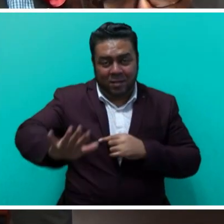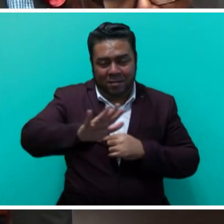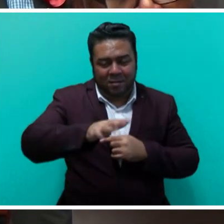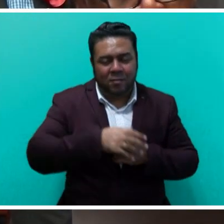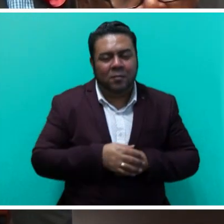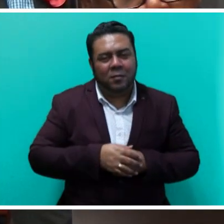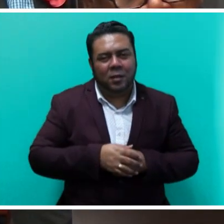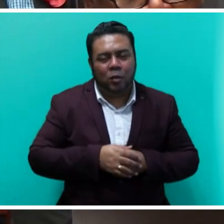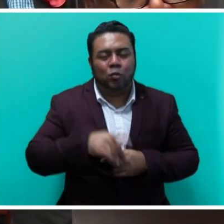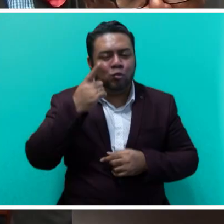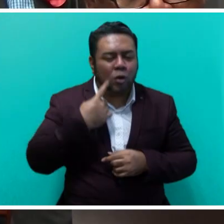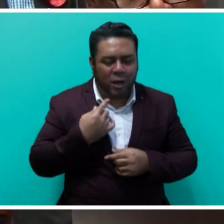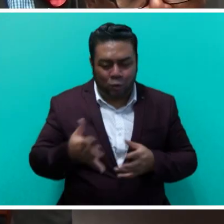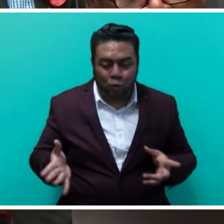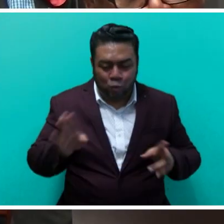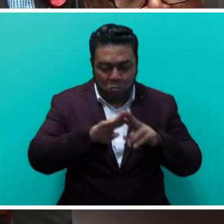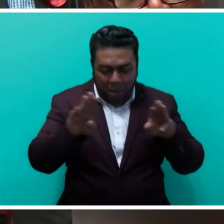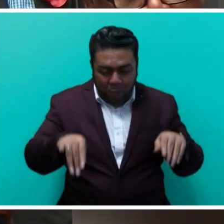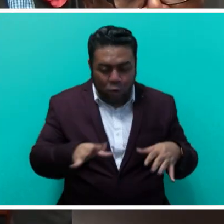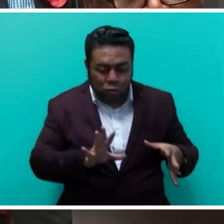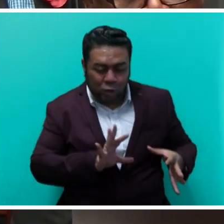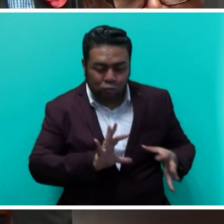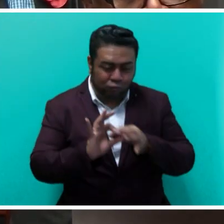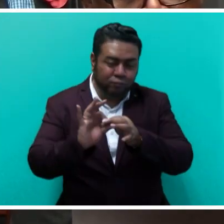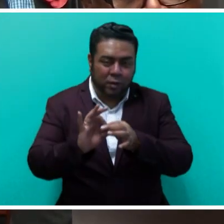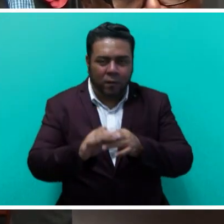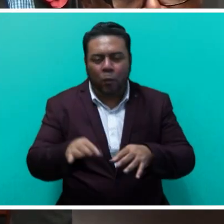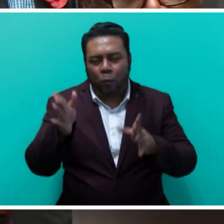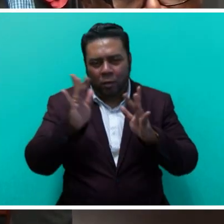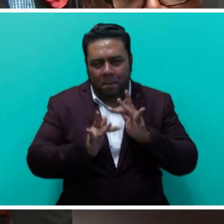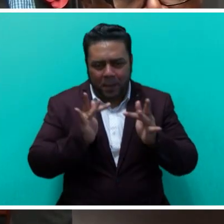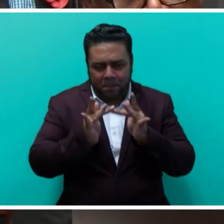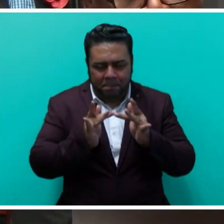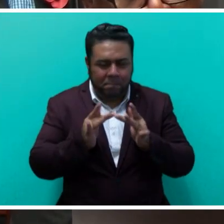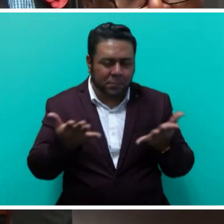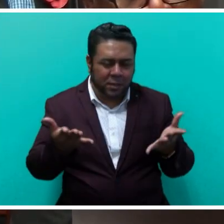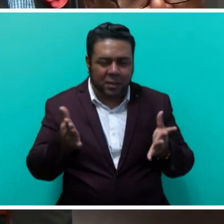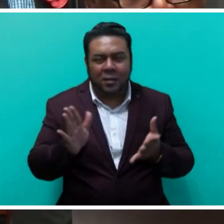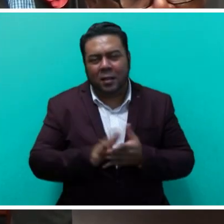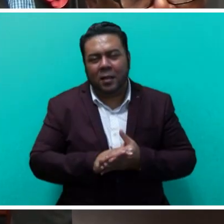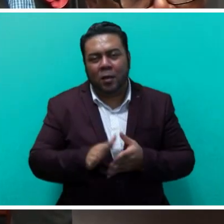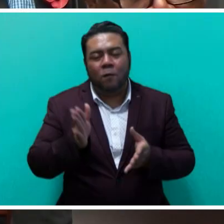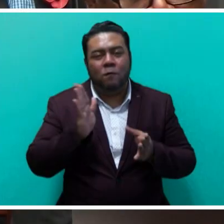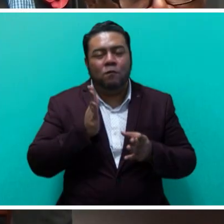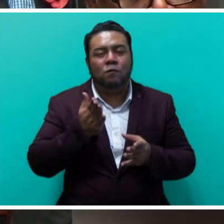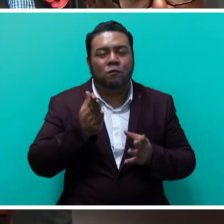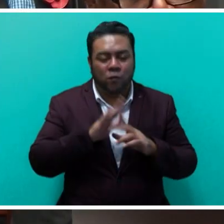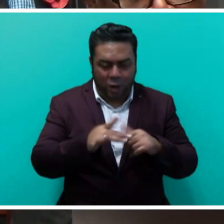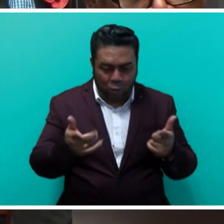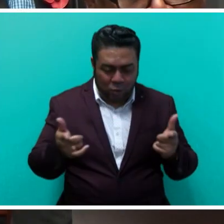E na kena mape taki, na mona liva liva, e na nonda vosa. Na nito tagadaga ongo,